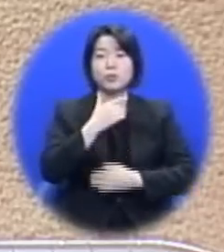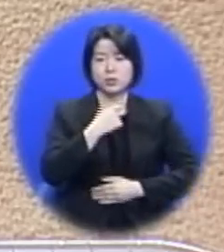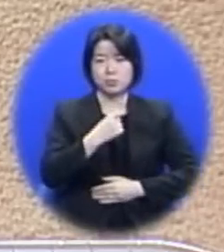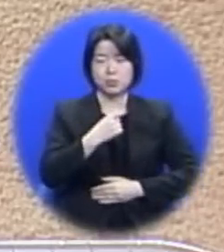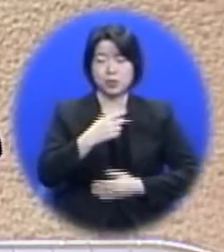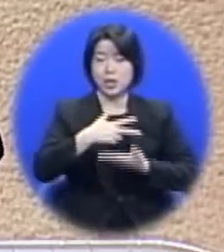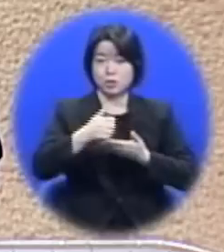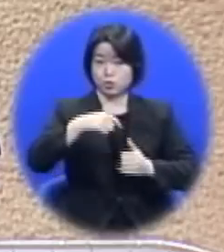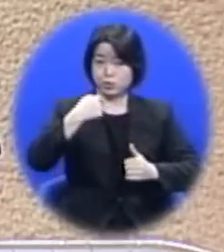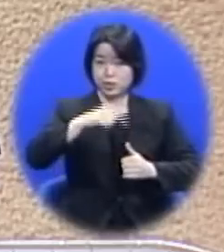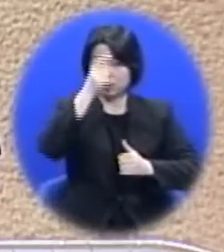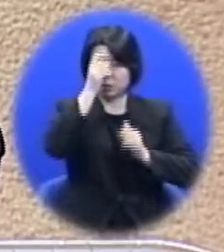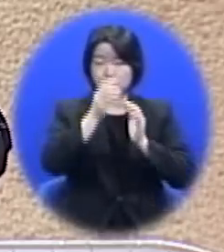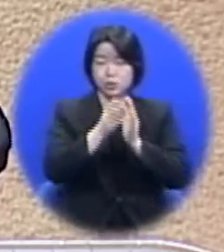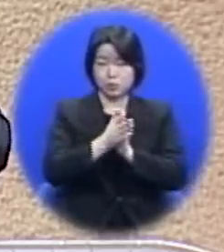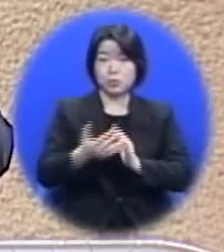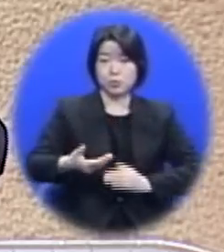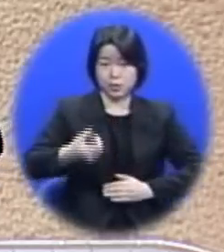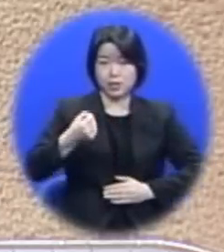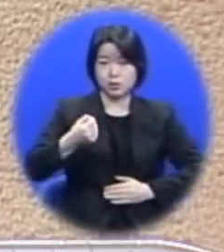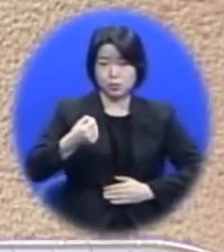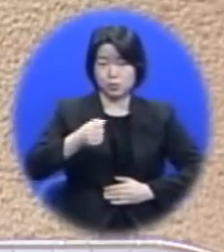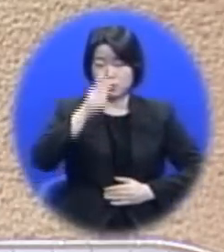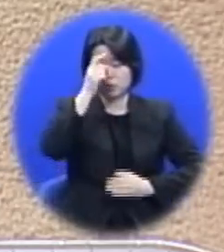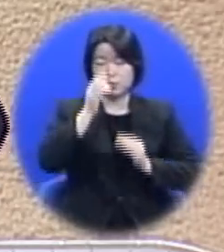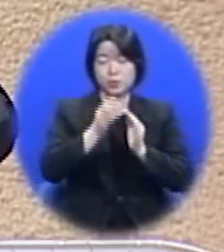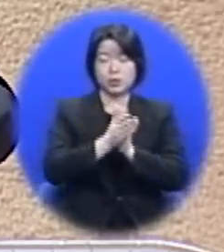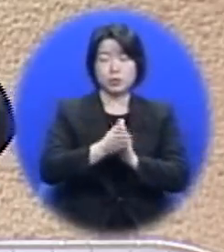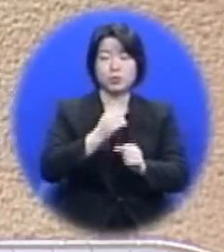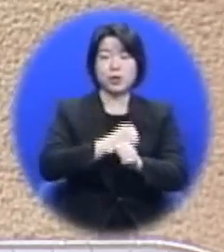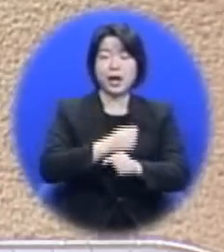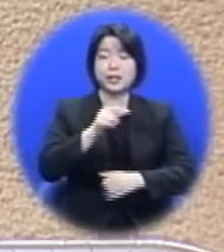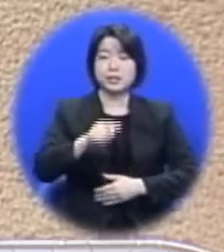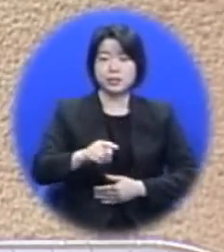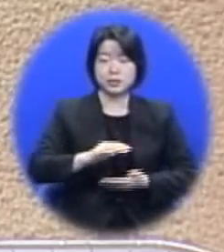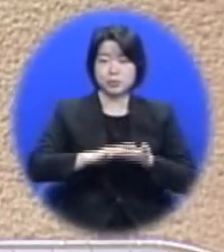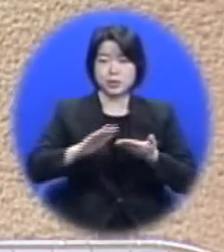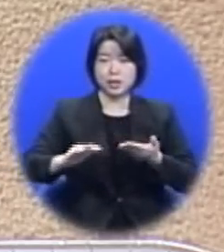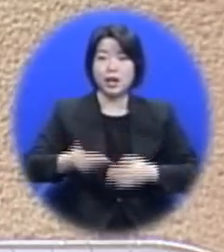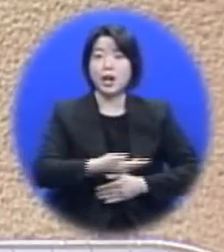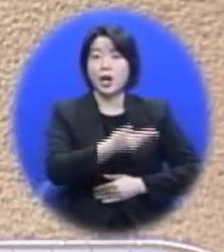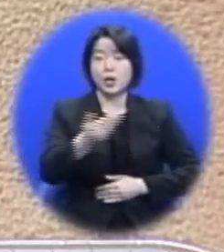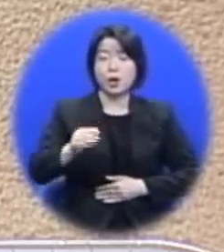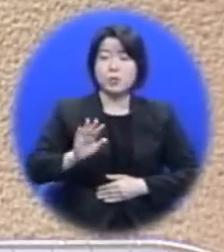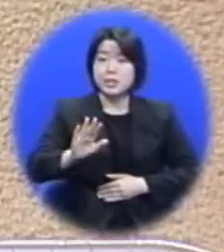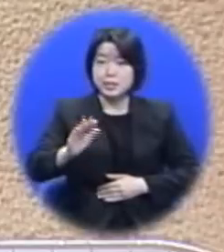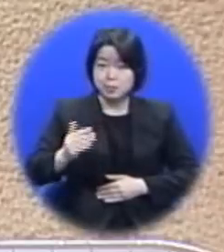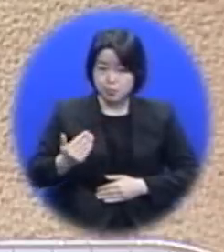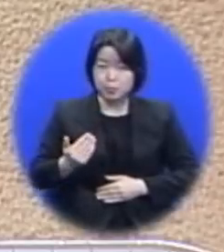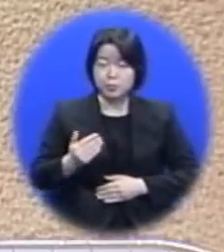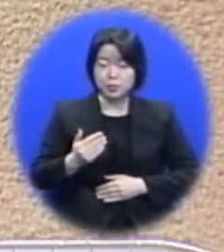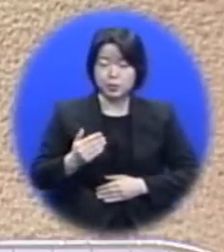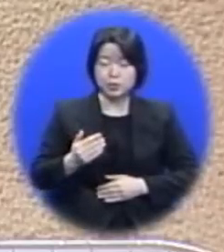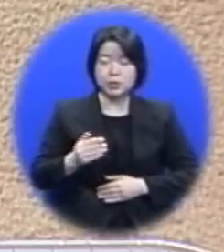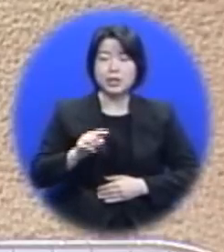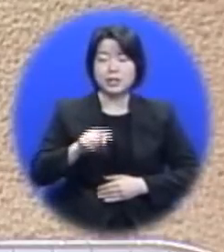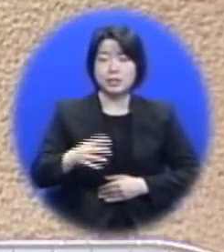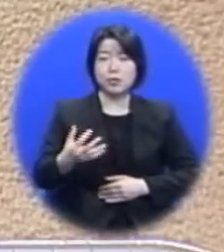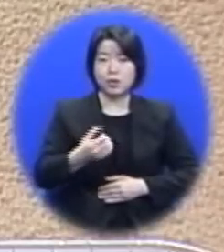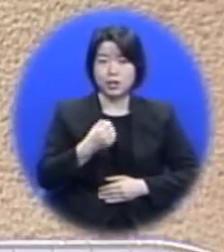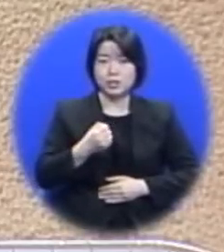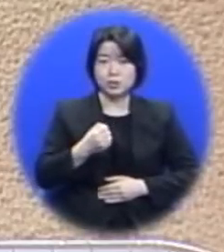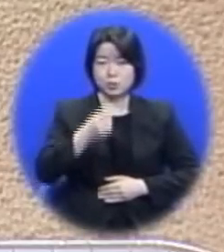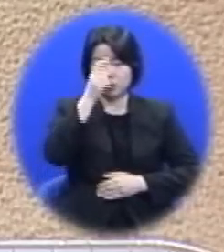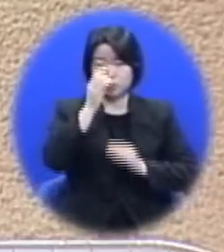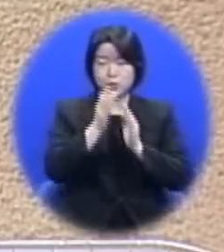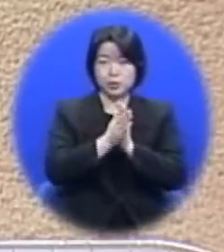거죠. 여러분이 이번 기회에 여러분의 기도 훈련도 하시고, 기도에 제대로 틀도